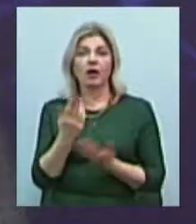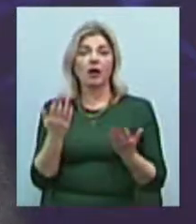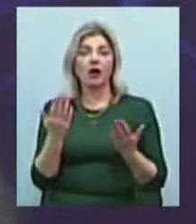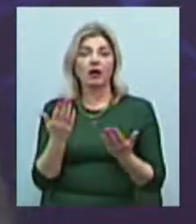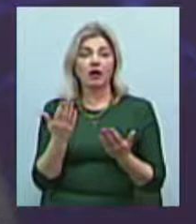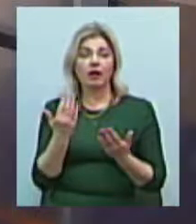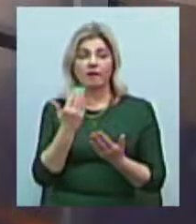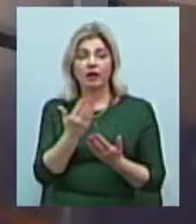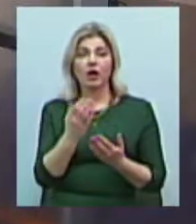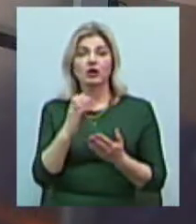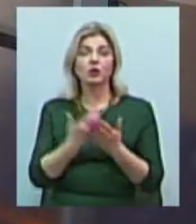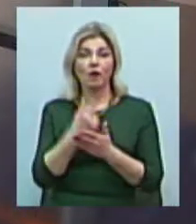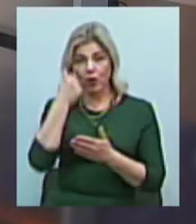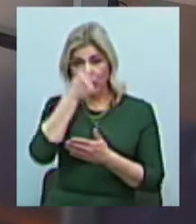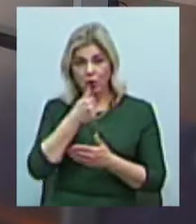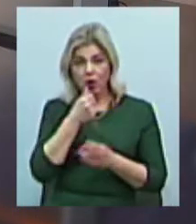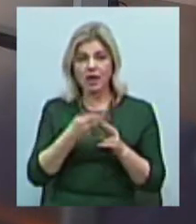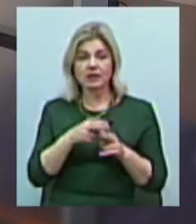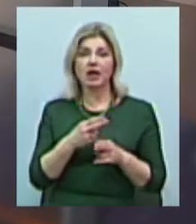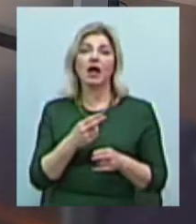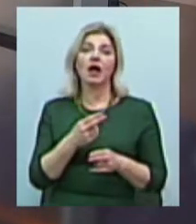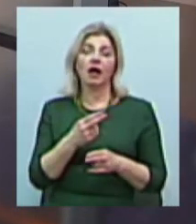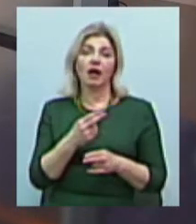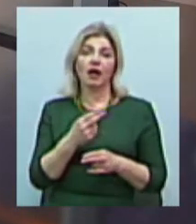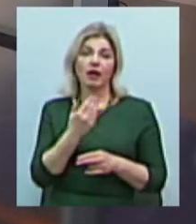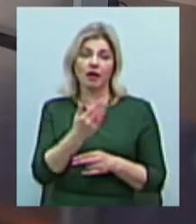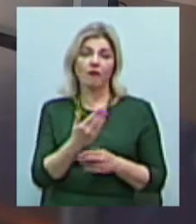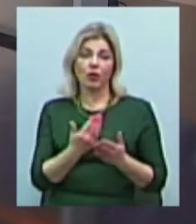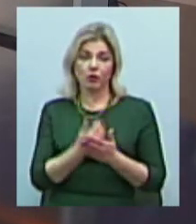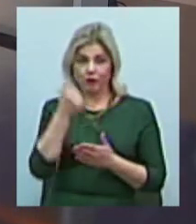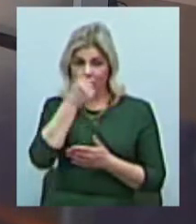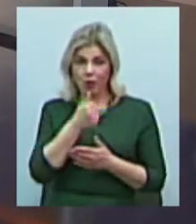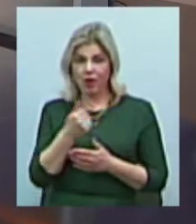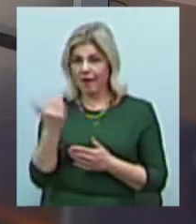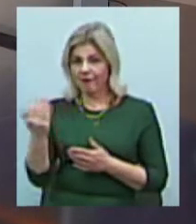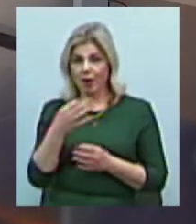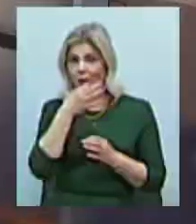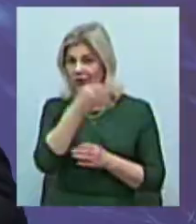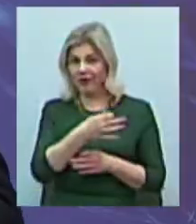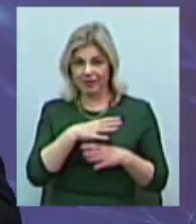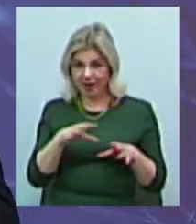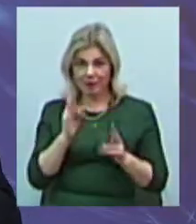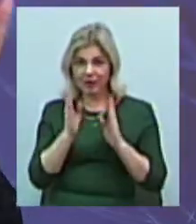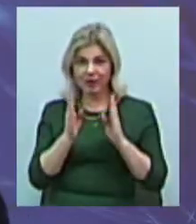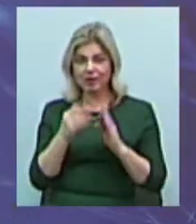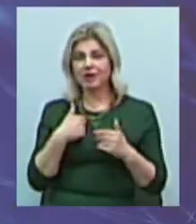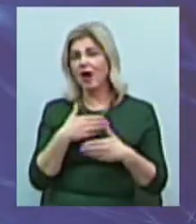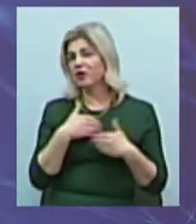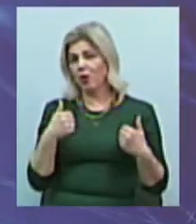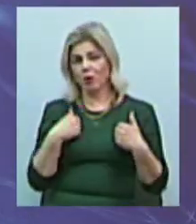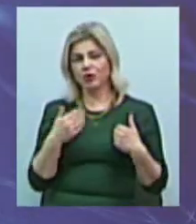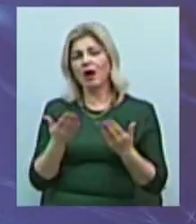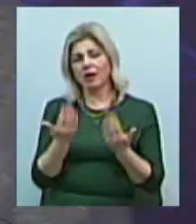вітають з Новим роком цього депутата містян. Ви йому на Фейсбуці не відповіли? Я не хочу відповідати. По-друге, давайте без політики,